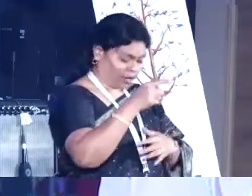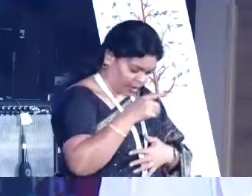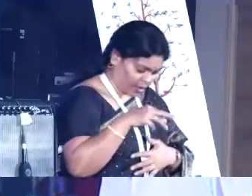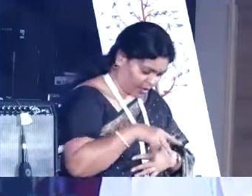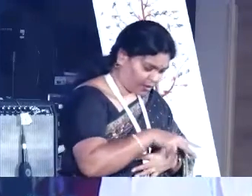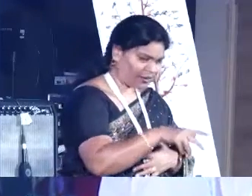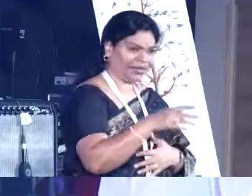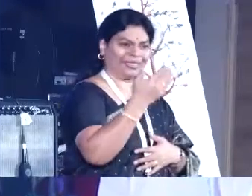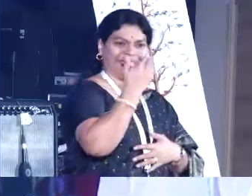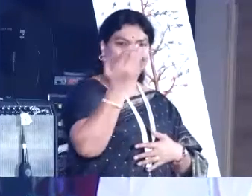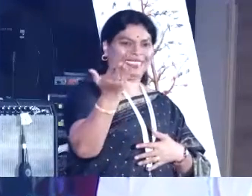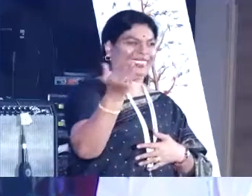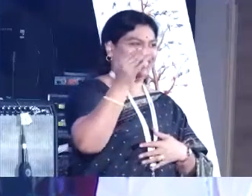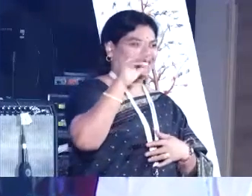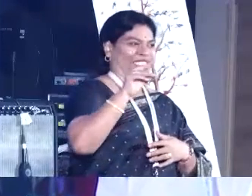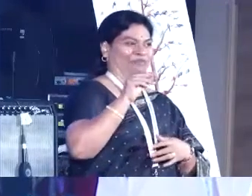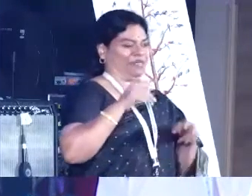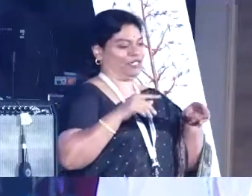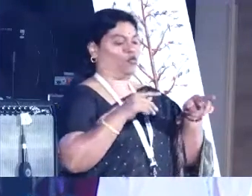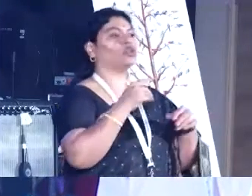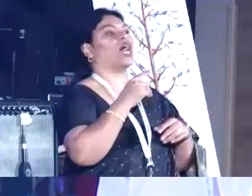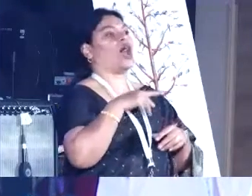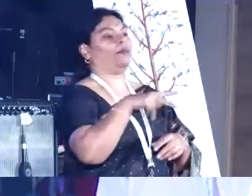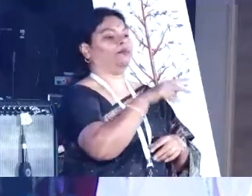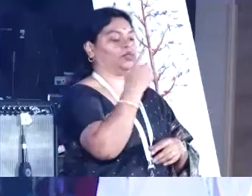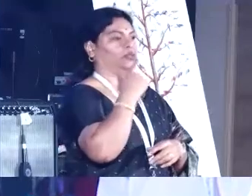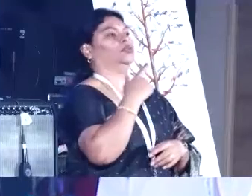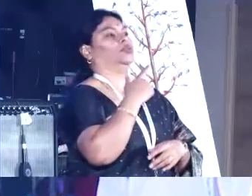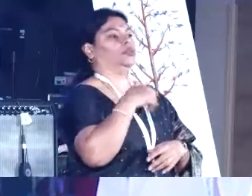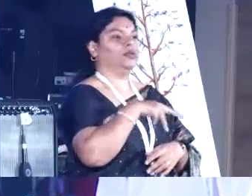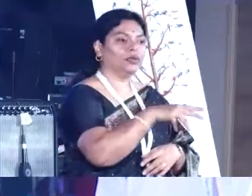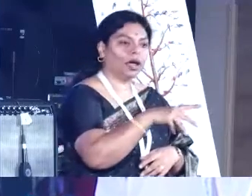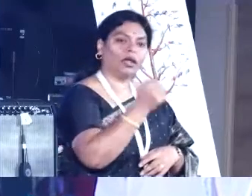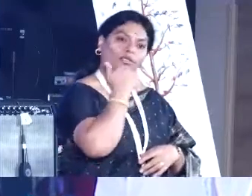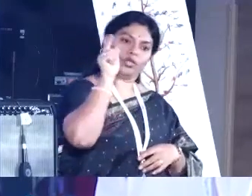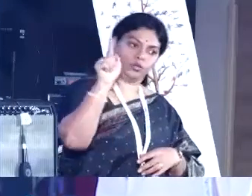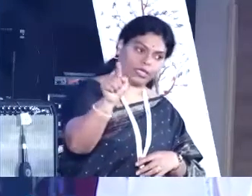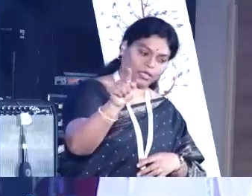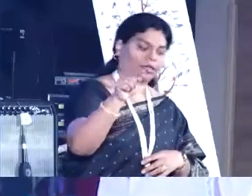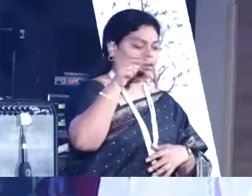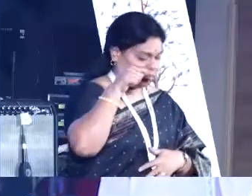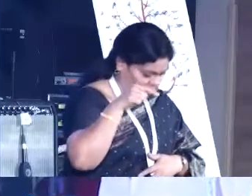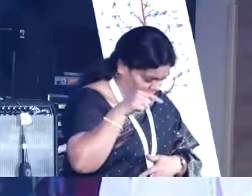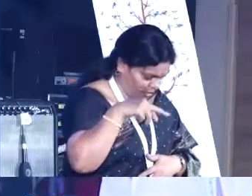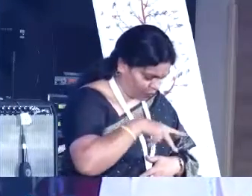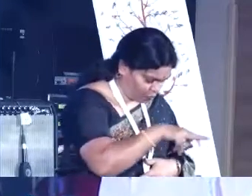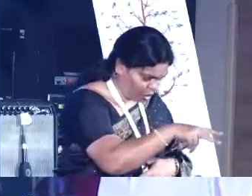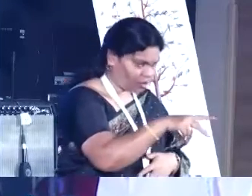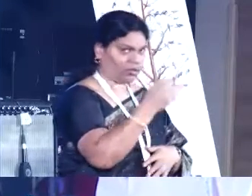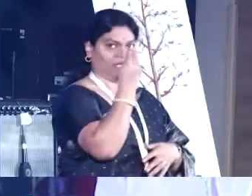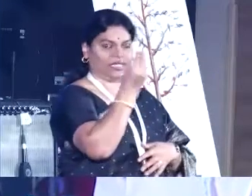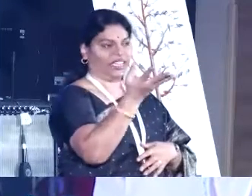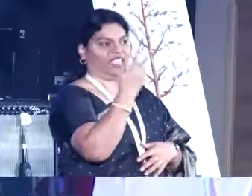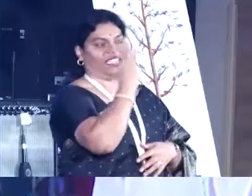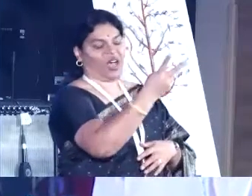कितना बेशरम आदमी सर झुका के चल रहा है। अगर आप सर उठा के भी चलते हो तो भी कहते कितनी बुरी नज़रे से दुनिया